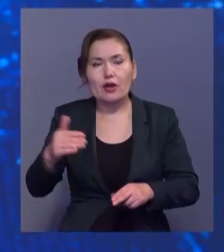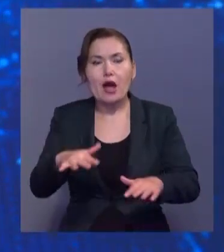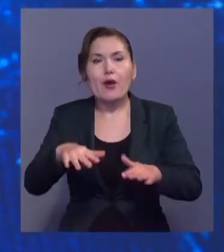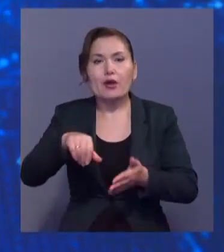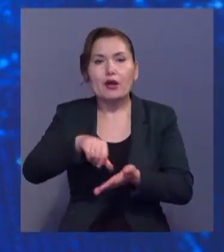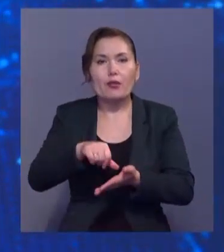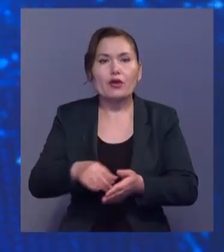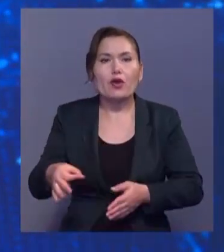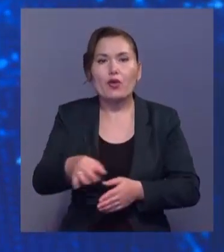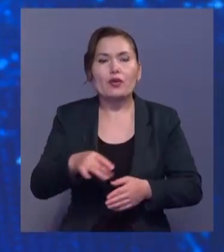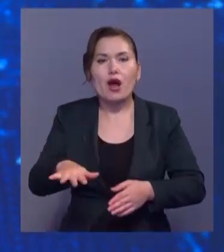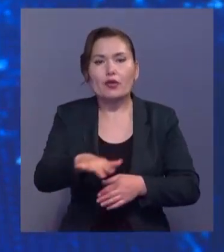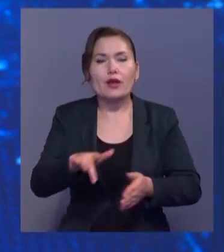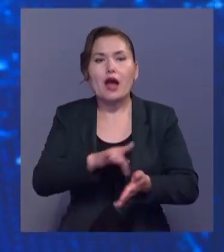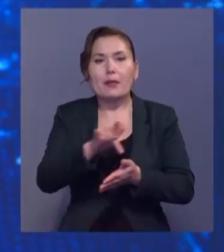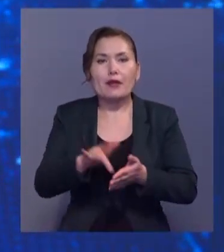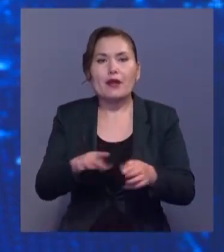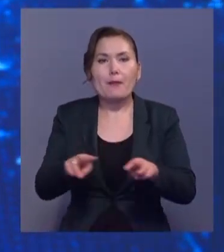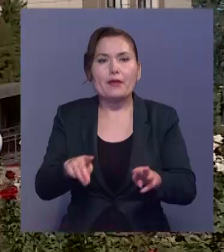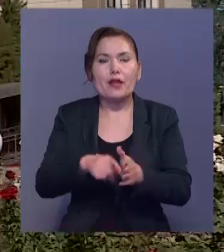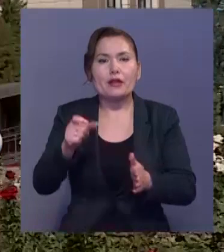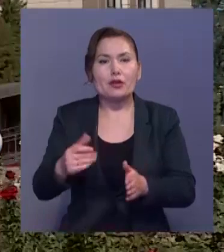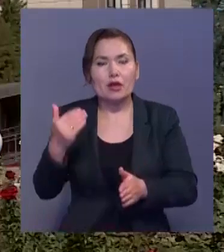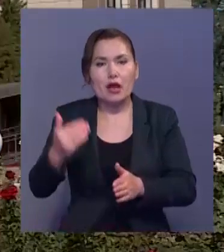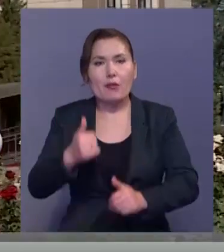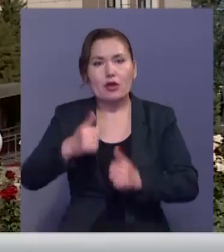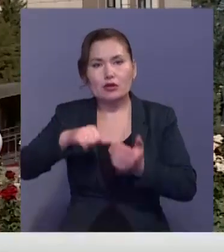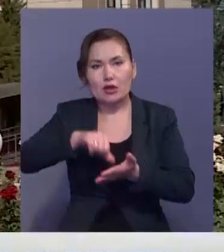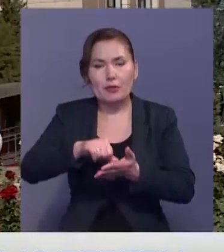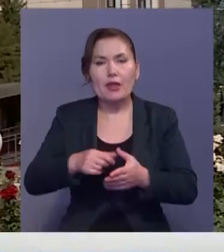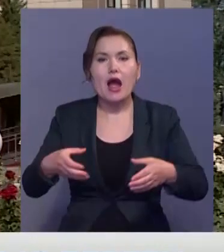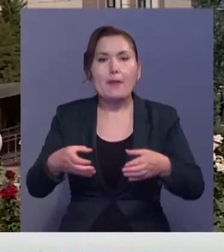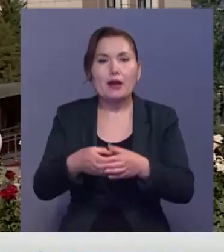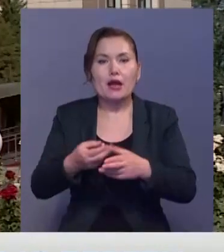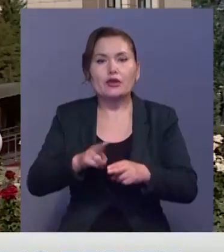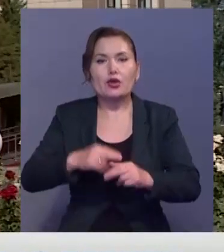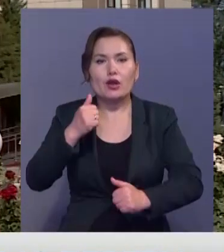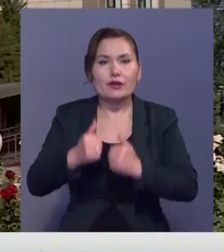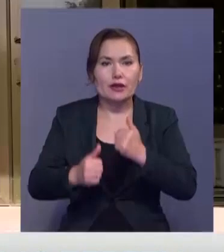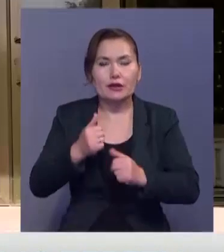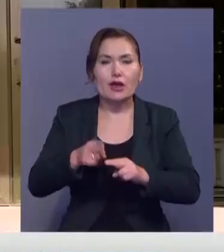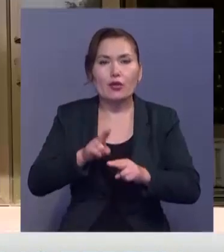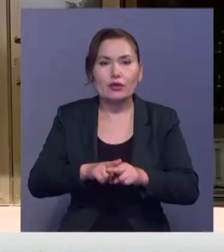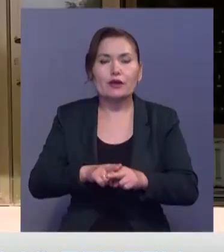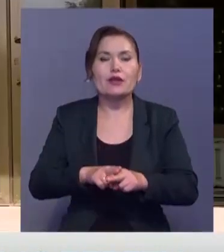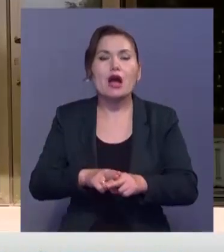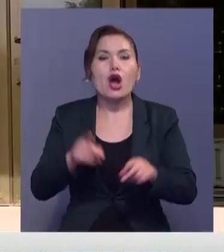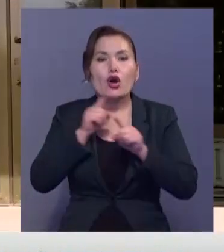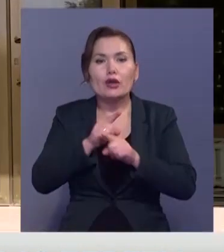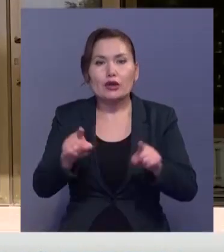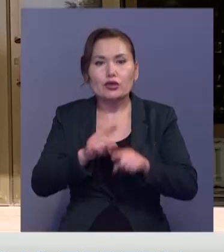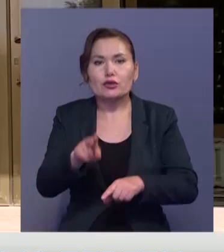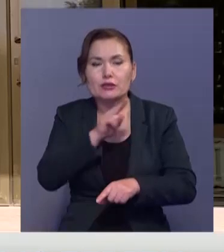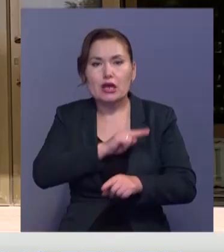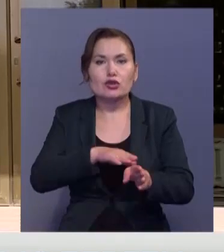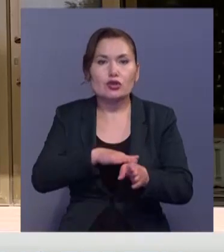Қалғаны облыстық, аудандық және қалалық мәслихат депутаттығына үміткер. Партия ішілік додаға түсіп жатқандар. Осыған дейін